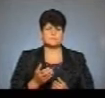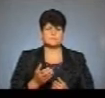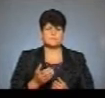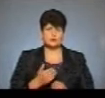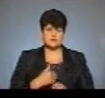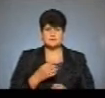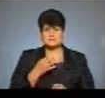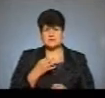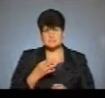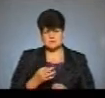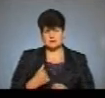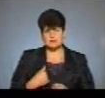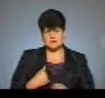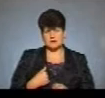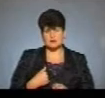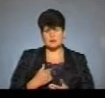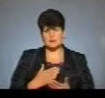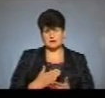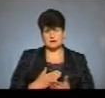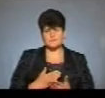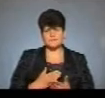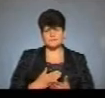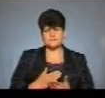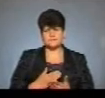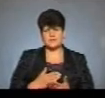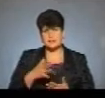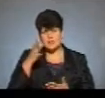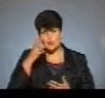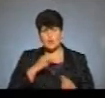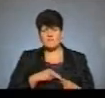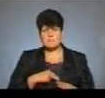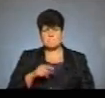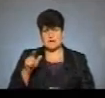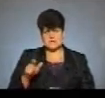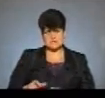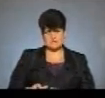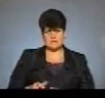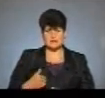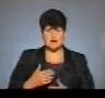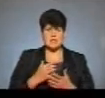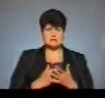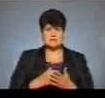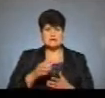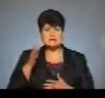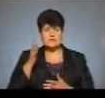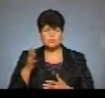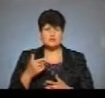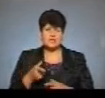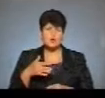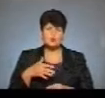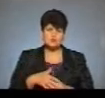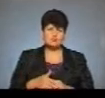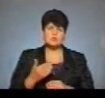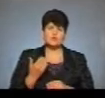Хочу вам сказати, я сама є науковим працівником, я сама є кандидатом наук, і я вас